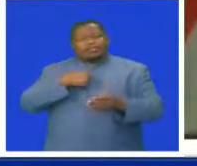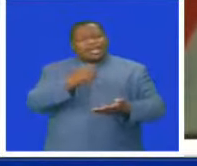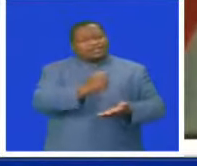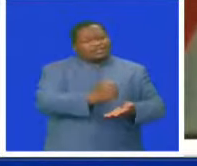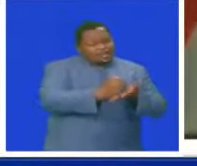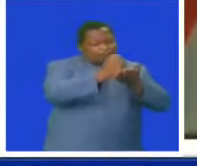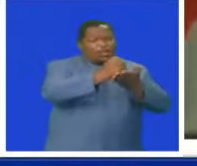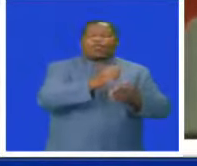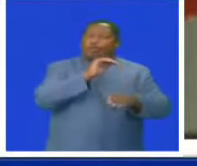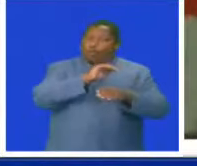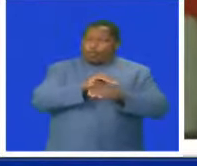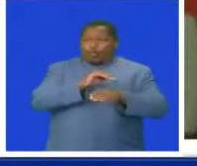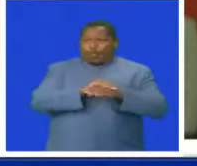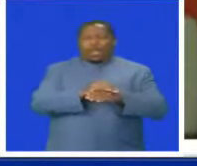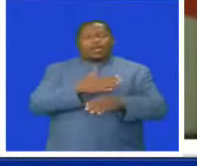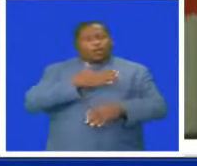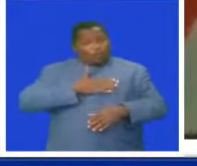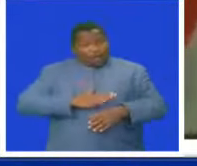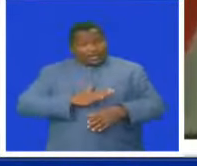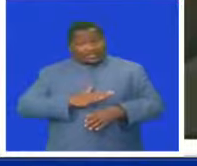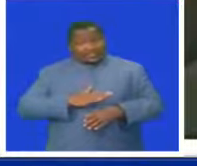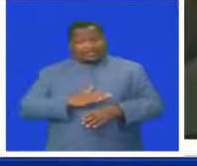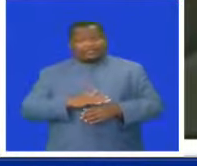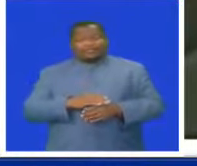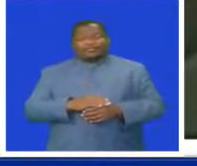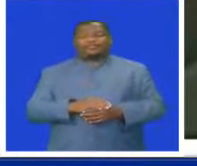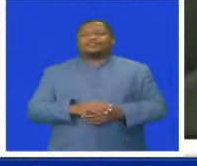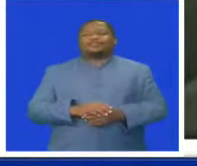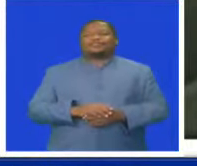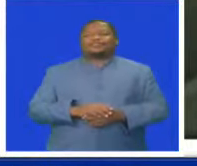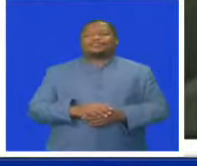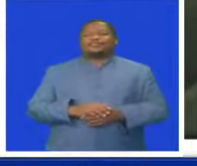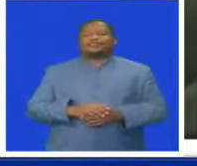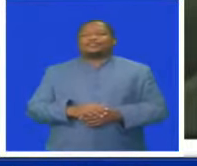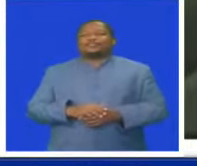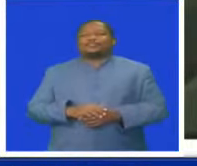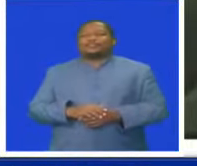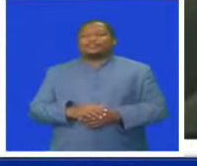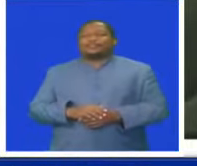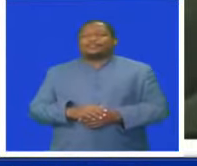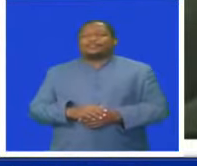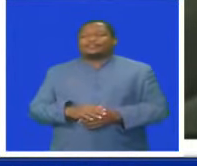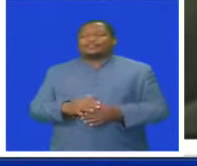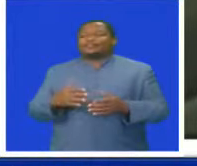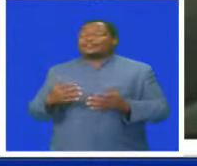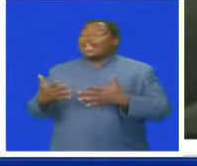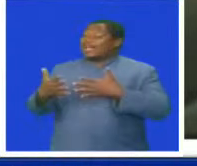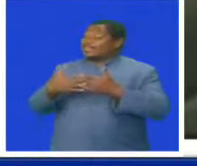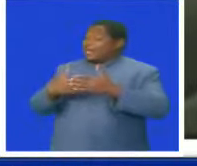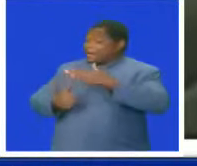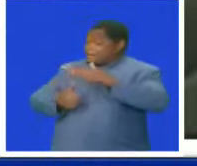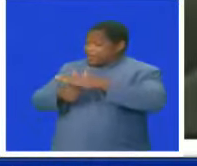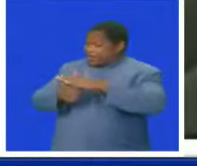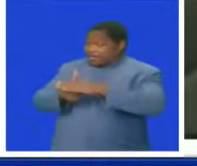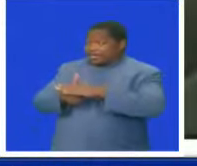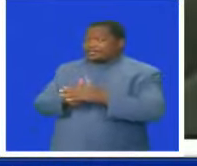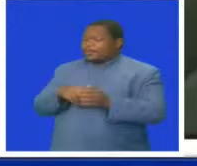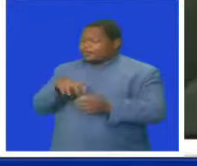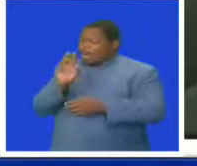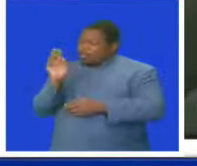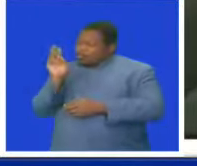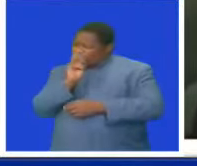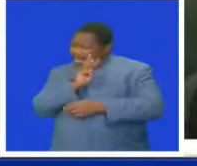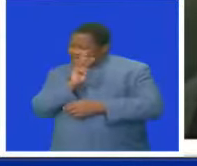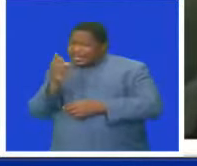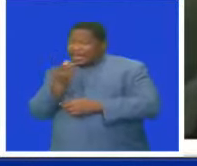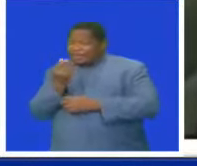sisebe kahle sesitawubuya sesikhathi sesikhona. Ngiyakhuluma kuwe speaker ngendzaba yemagundlwane futhi asikabheki ukuthi bese